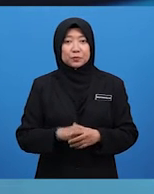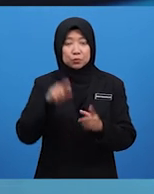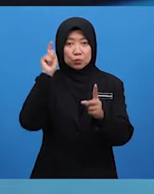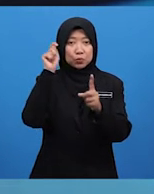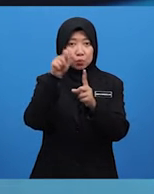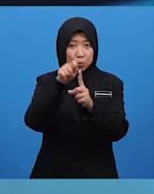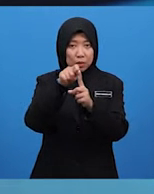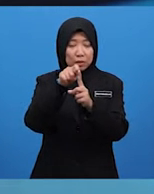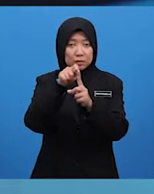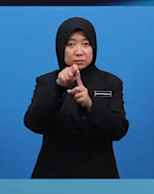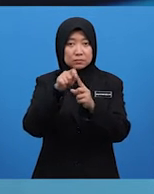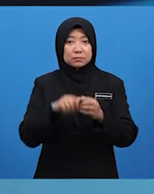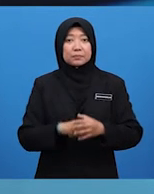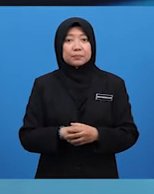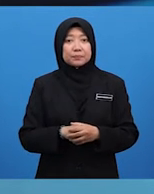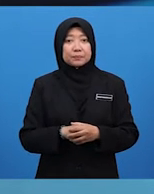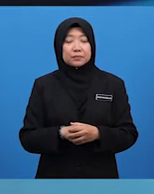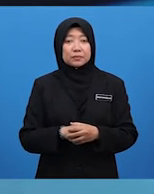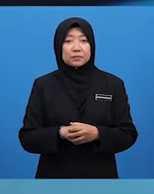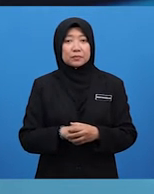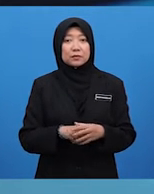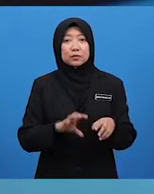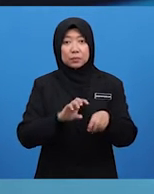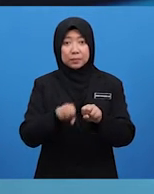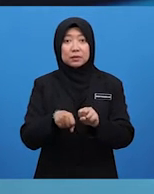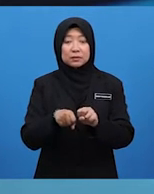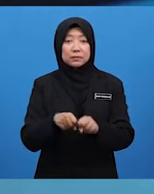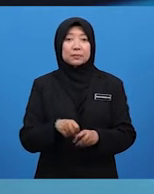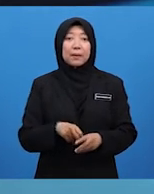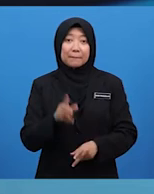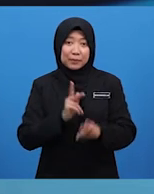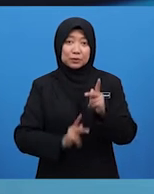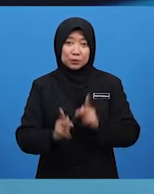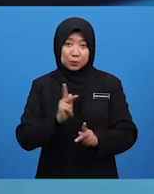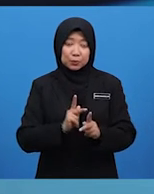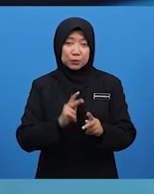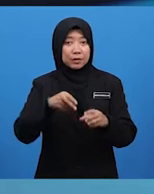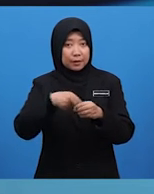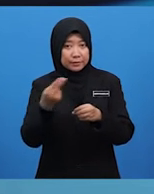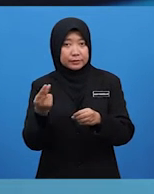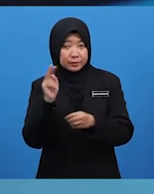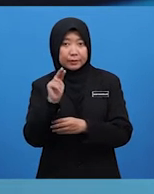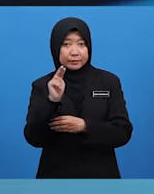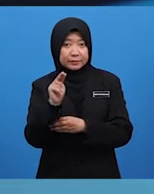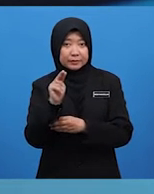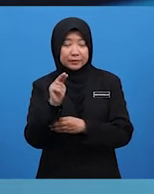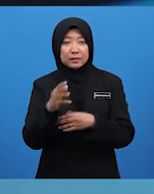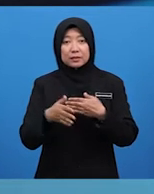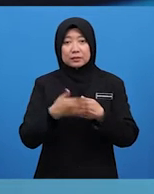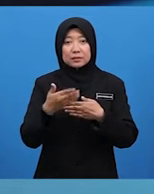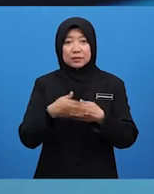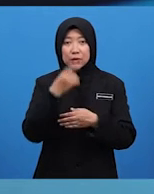Tujuan belah ini dilakukan adalah supaya baju kurung yang dihasilkan nanti